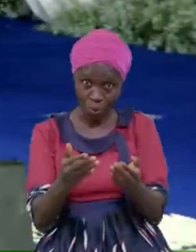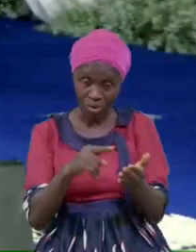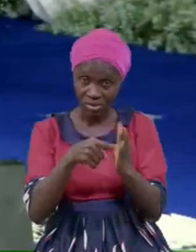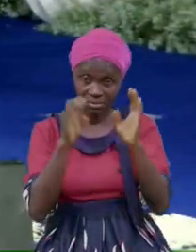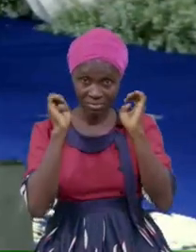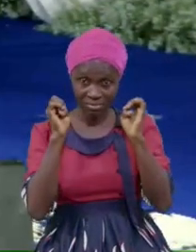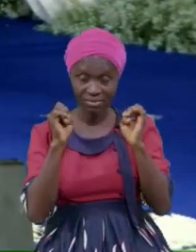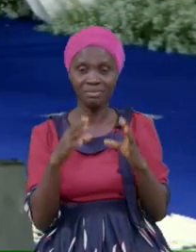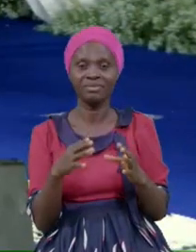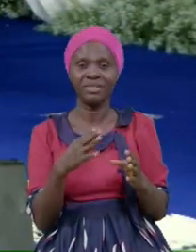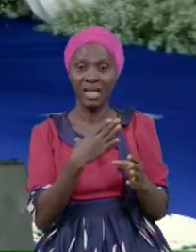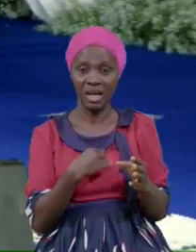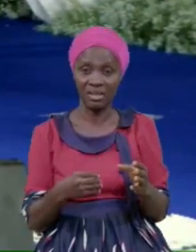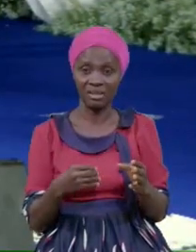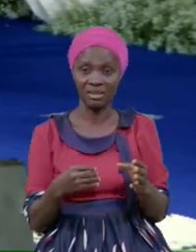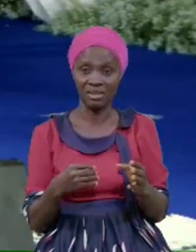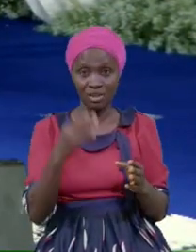Et ces gens-là,